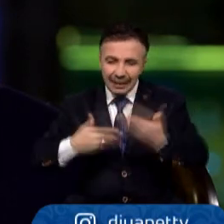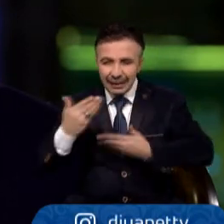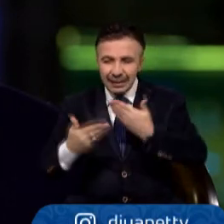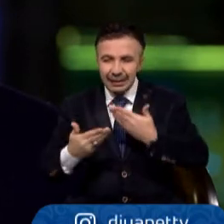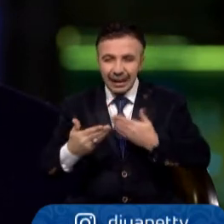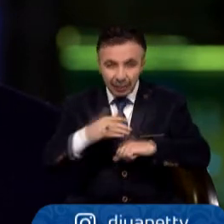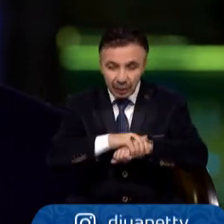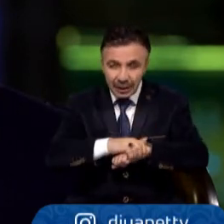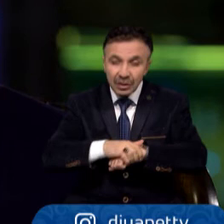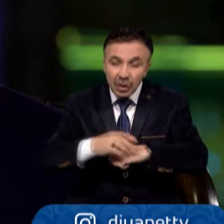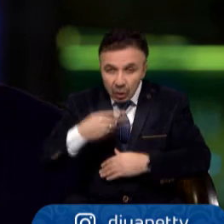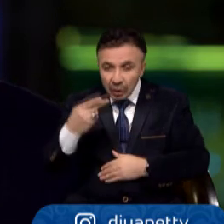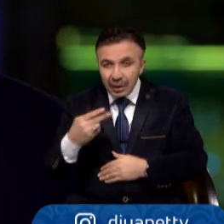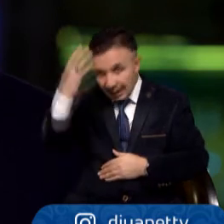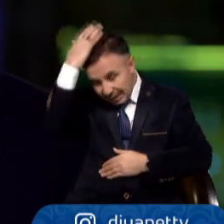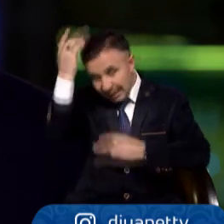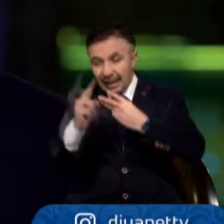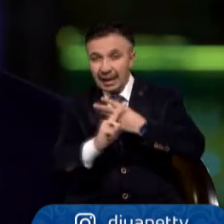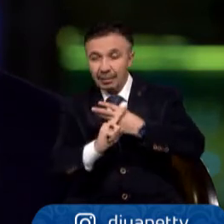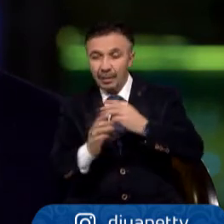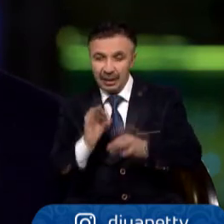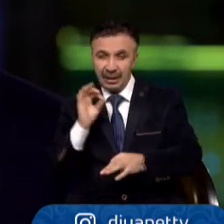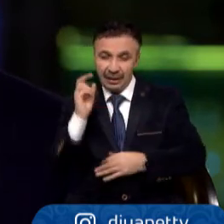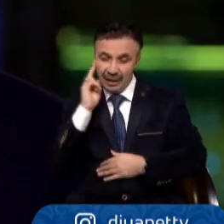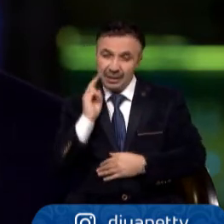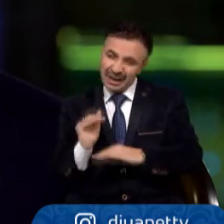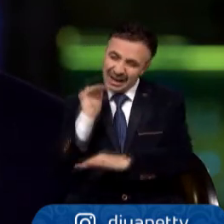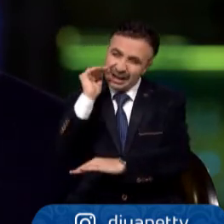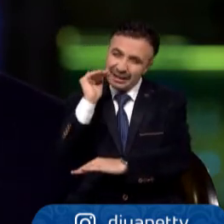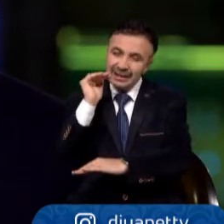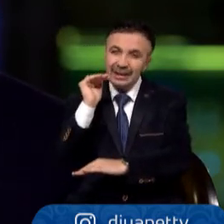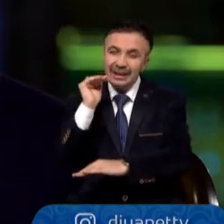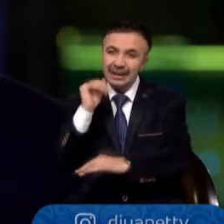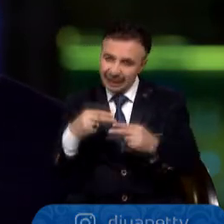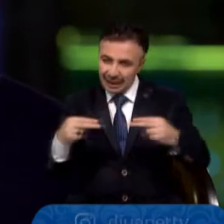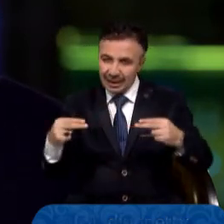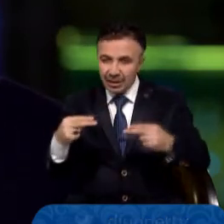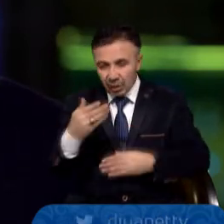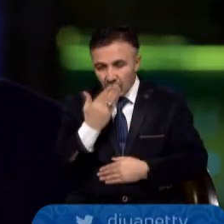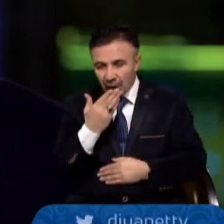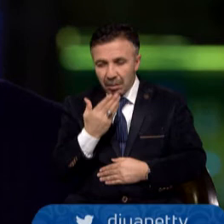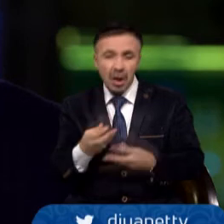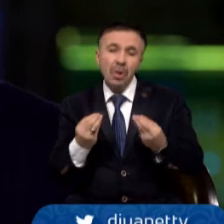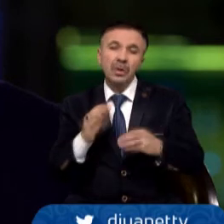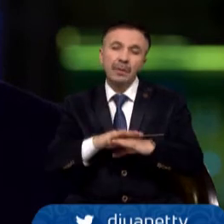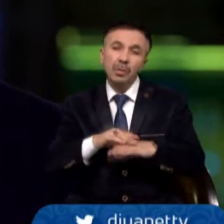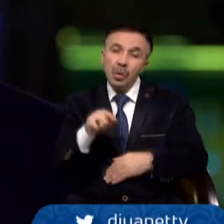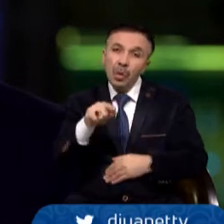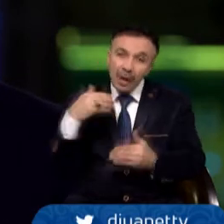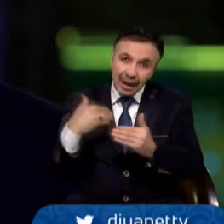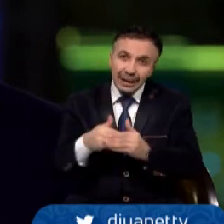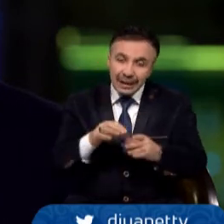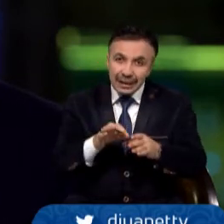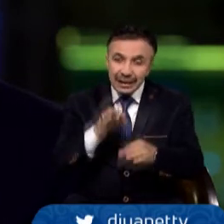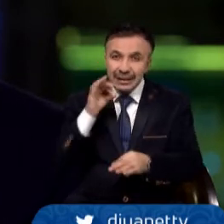tutacağız konuşacağız Hazreti Ebubekir Efendimizin hayatını okuyalım A ne güzel etmiş